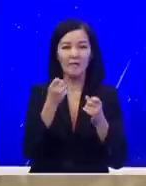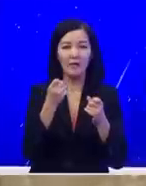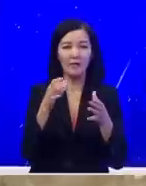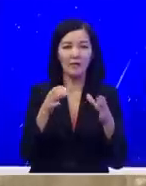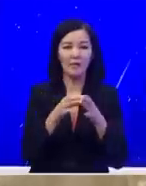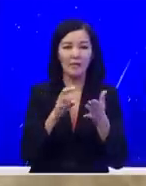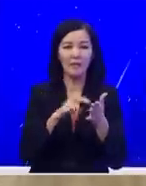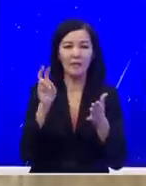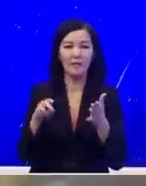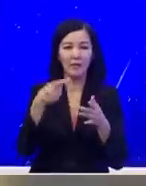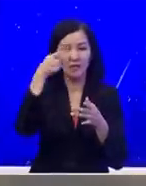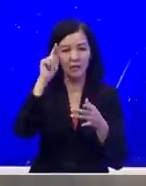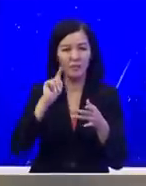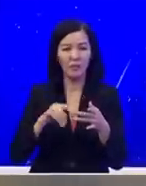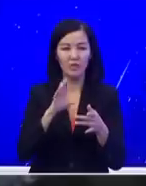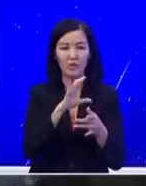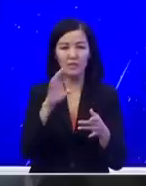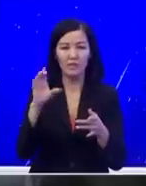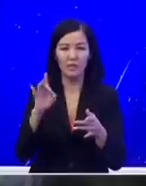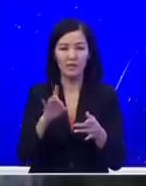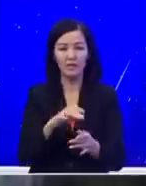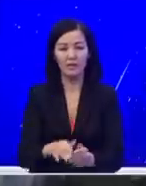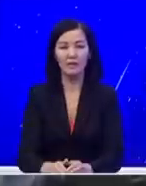состава Азербайджанской ССР.